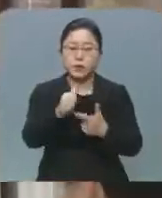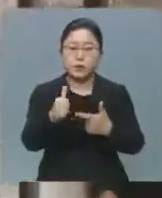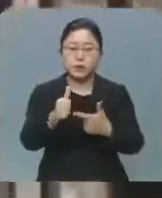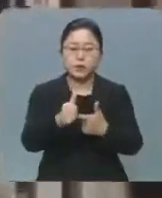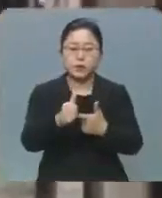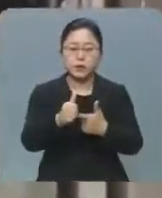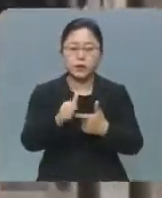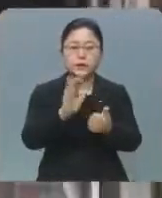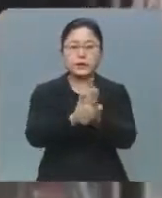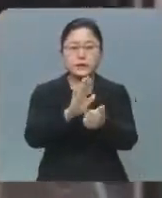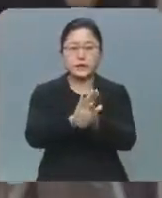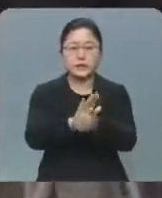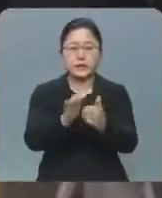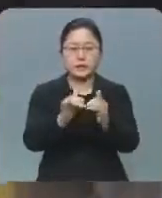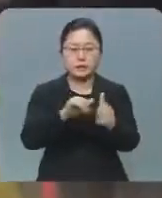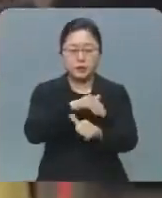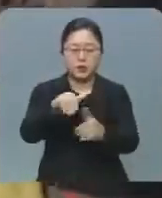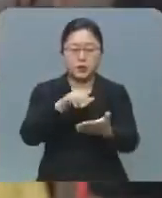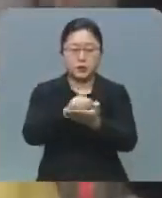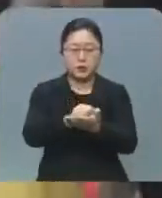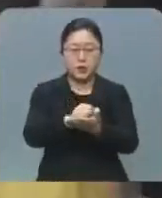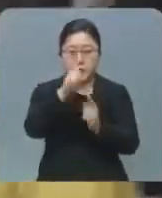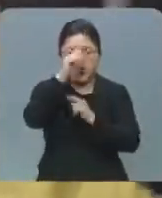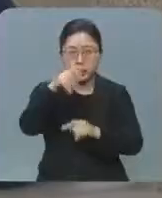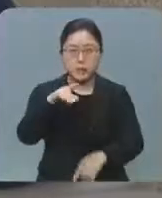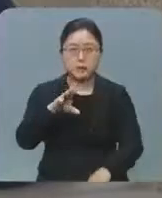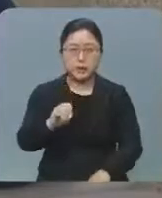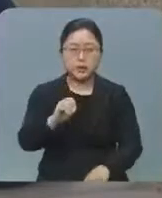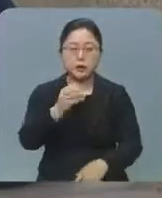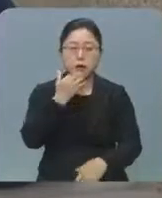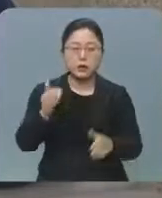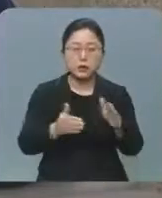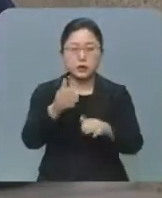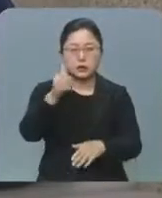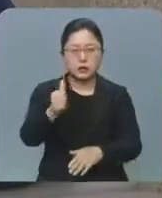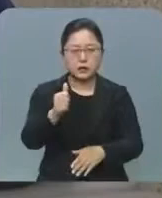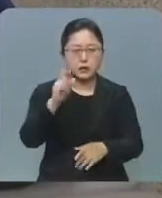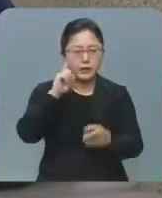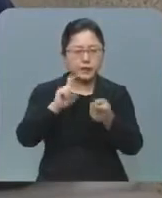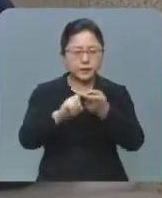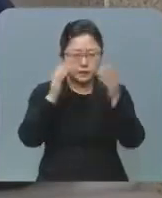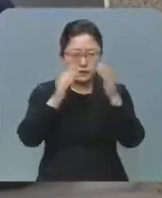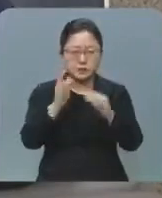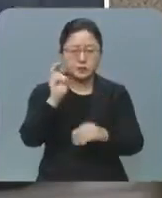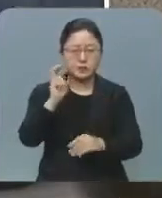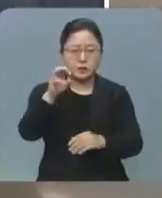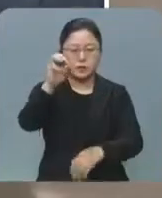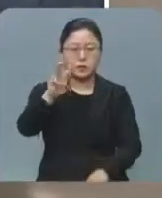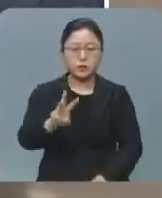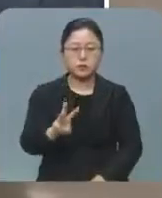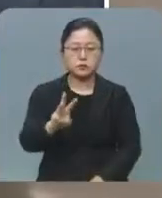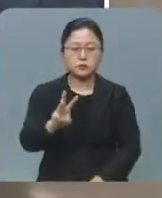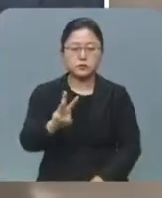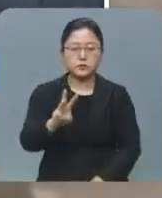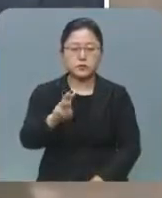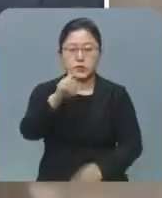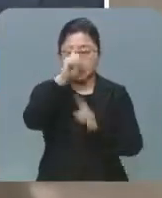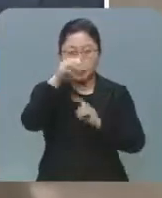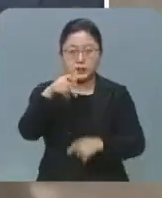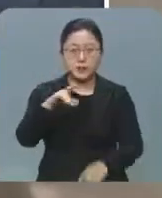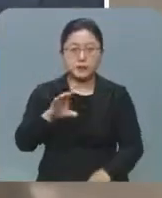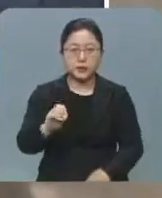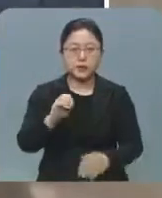일정한 지지세를 확보하고 있는 이재명 경기지사가 우선 주목받을 것으로 보입니다. 광주 같은 경우는 이재명